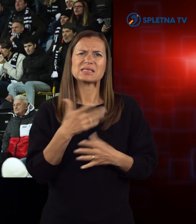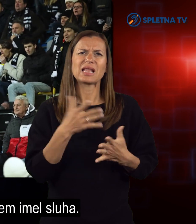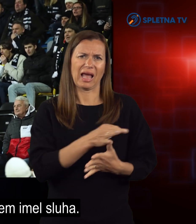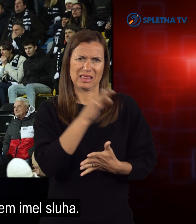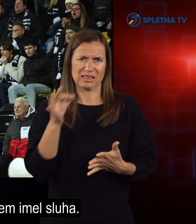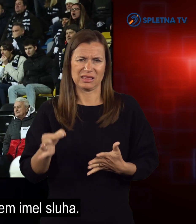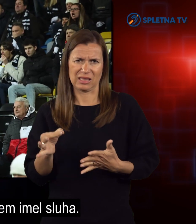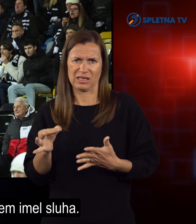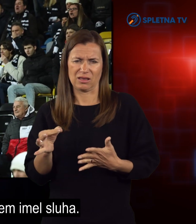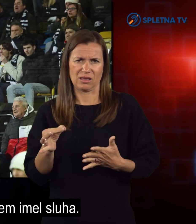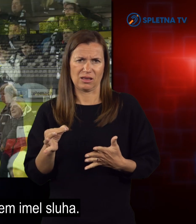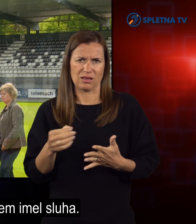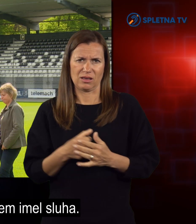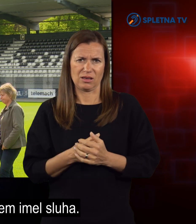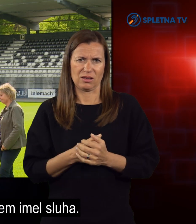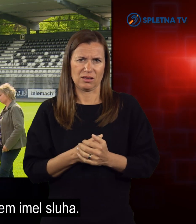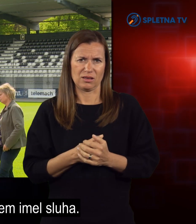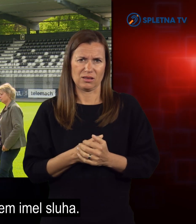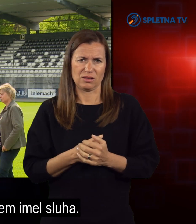pol tistih par dni.